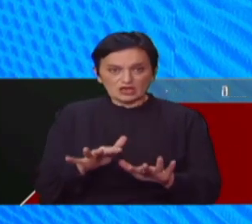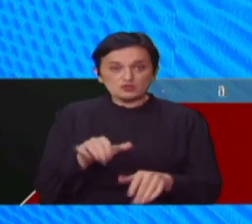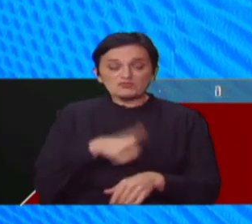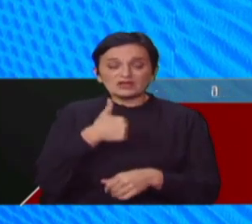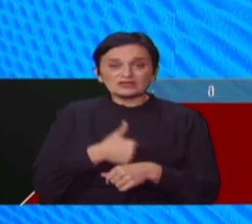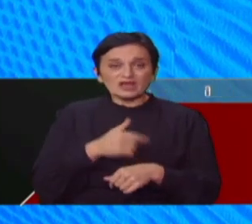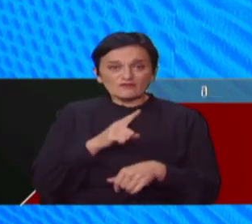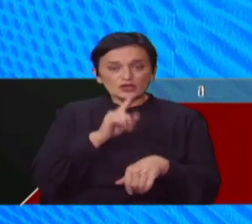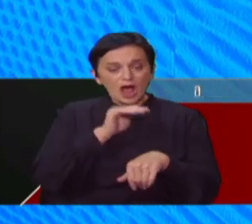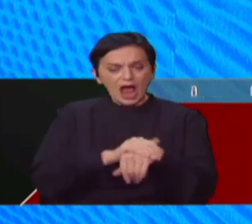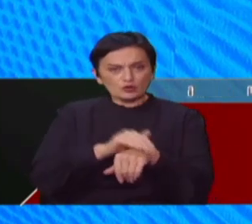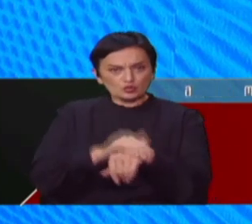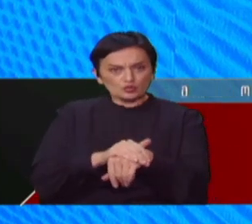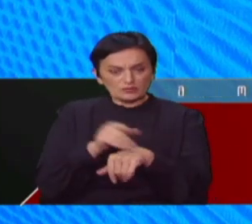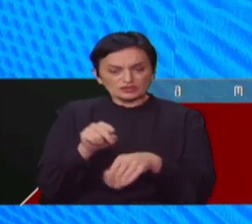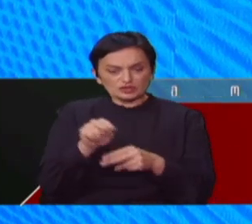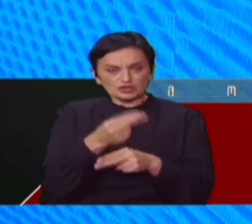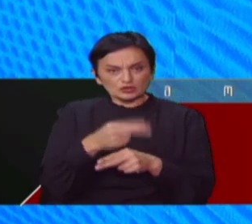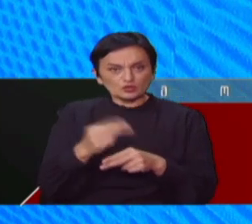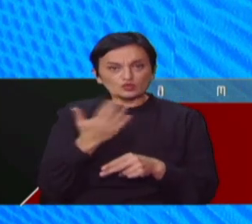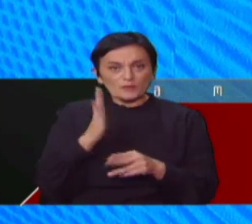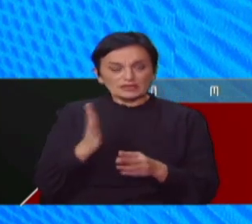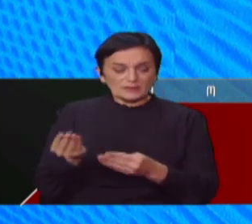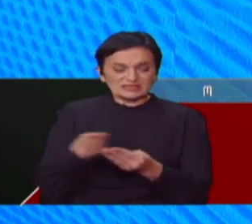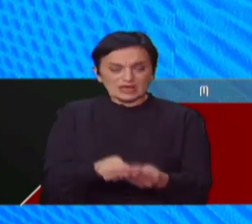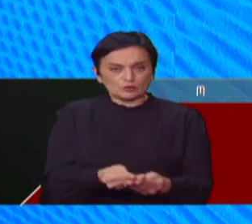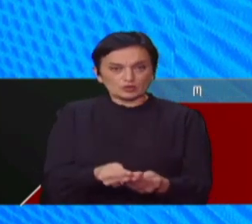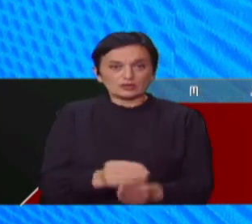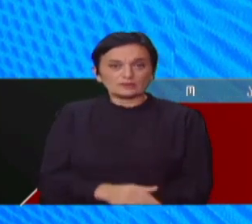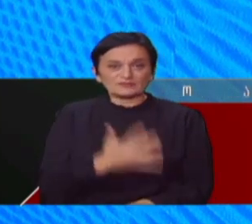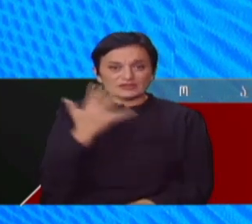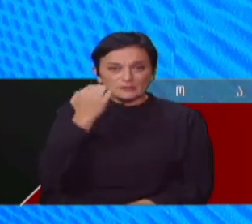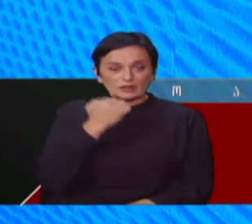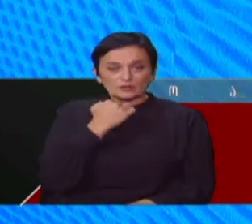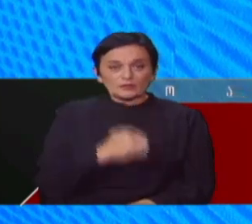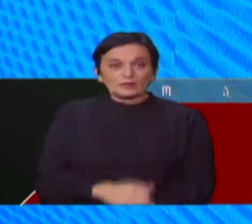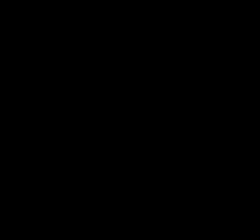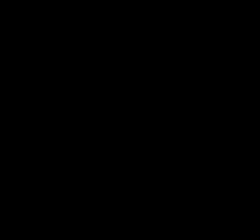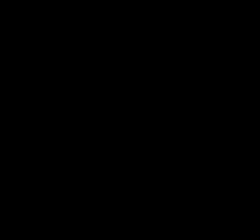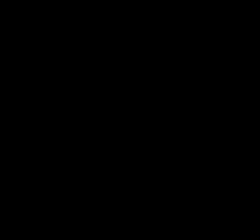тавария ром аргументиребули игос, ишенишнеби, ромелиме цикнеба цармадгенели. Идем алуба.